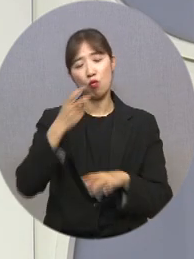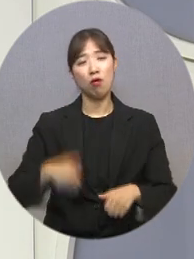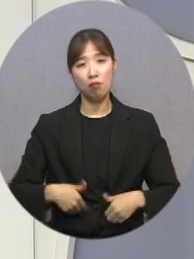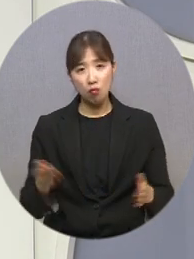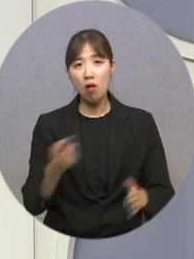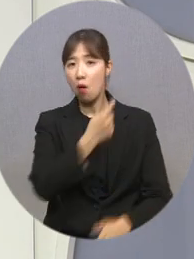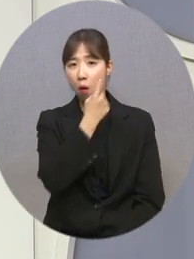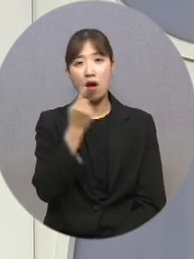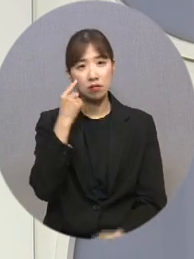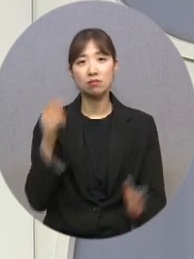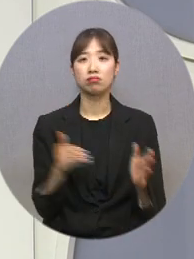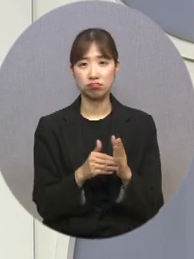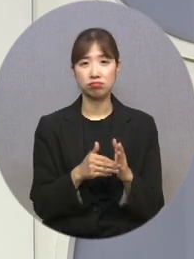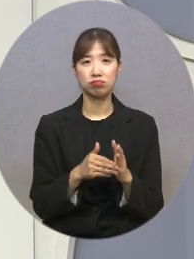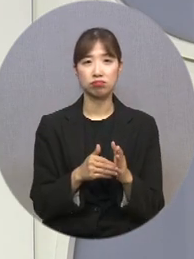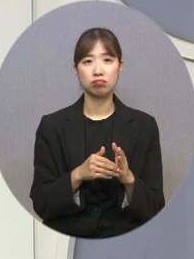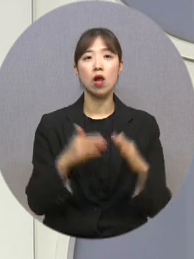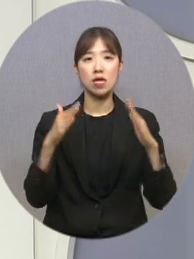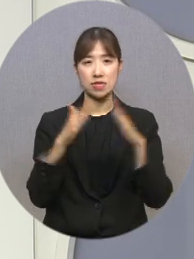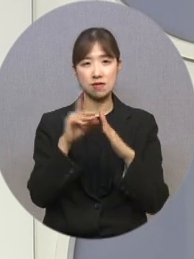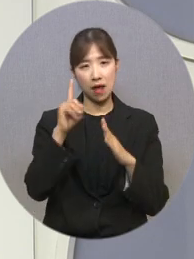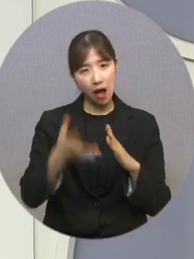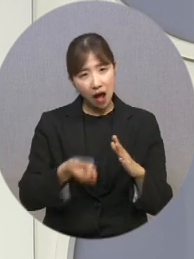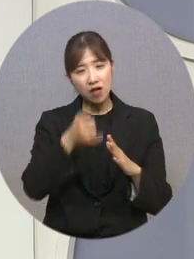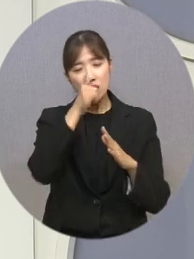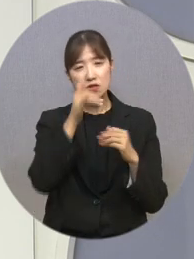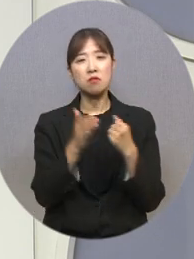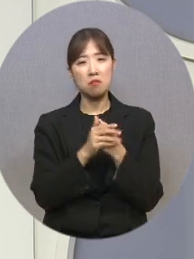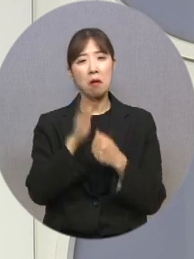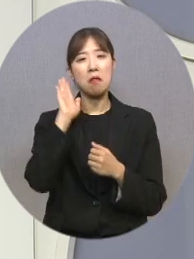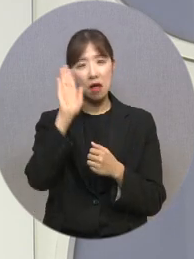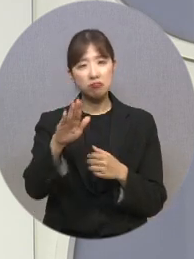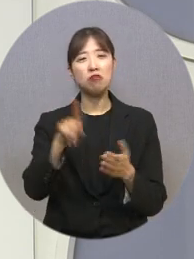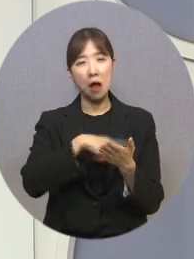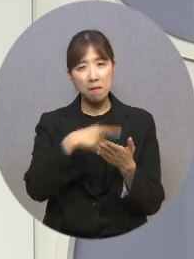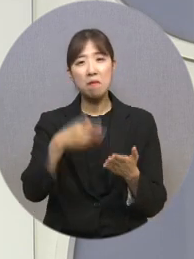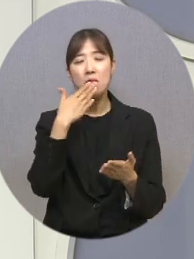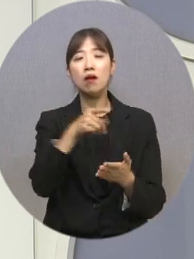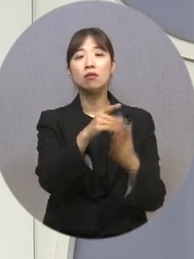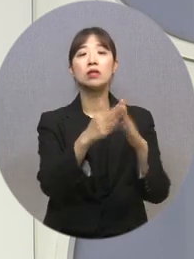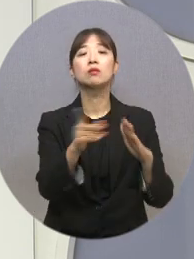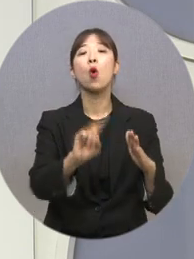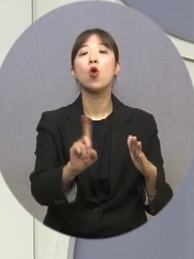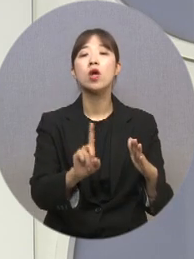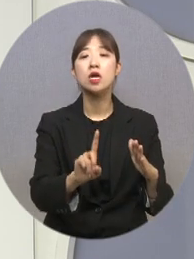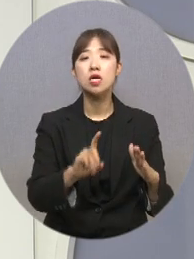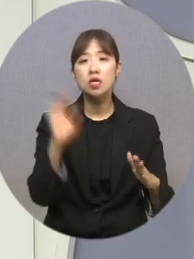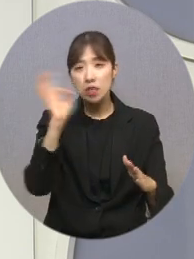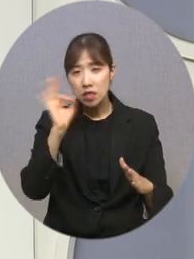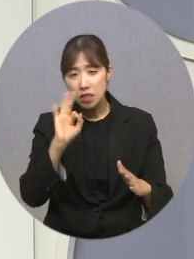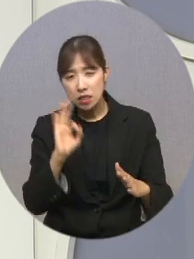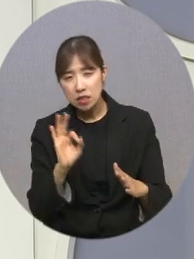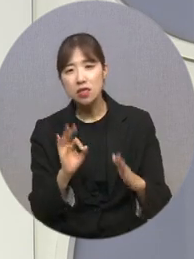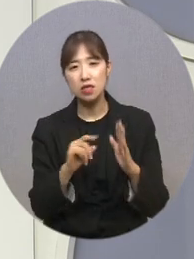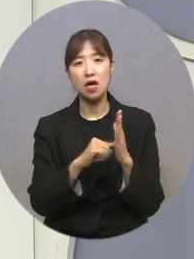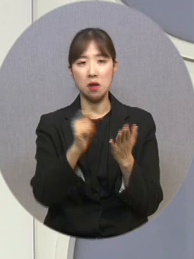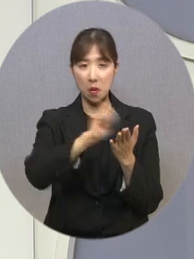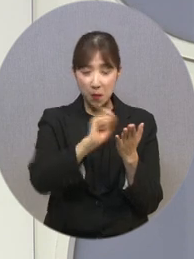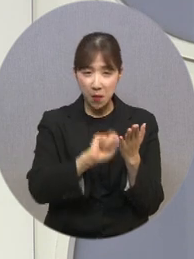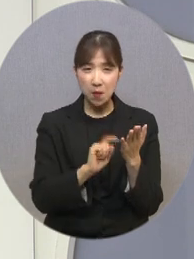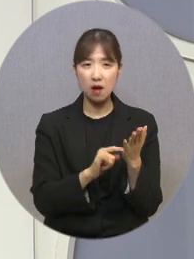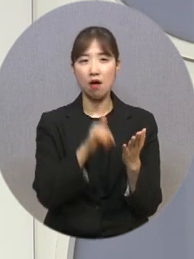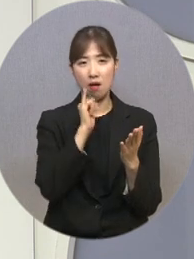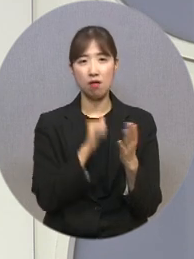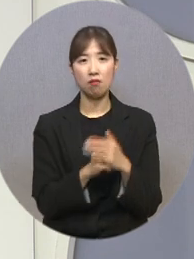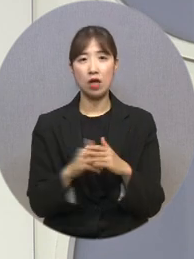바로 그 확인만 하면 되니까 뭐 집이 한 채 있어가지고 그걸로 나중에 갚을 수 있다 그랬으면 어디에 집이 있는지 뭐 그런 걸 차용증에 이제 그 사람이 그걸 써놨다